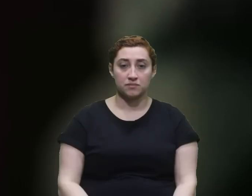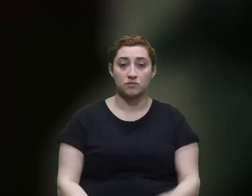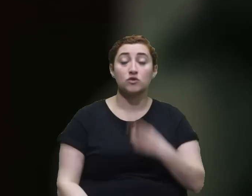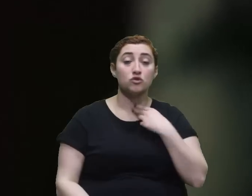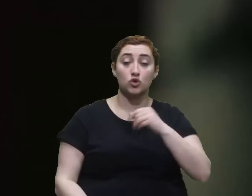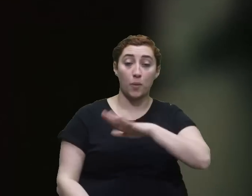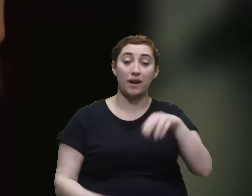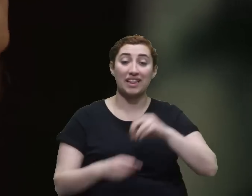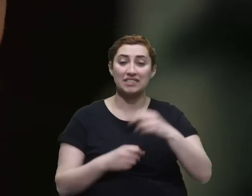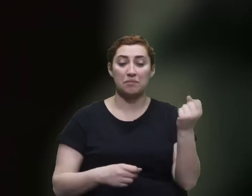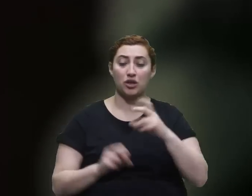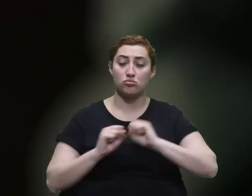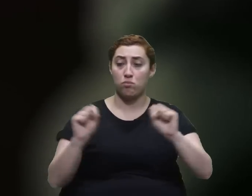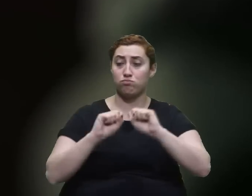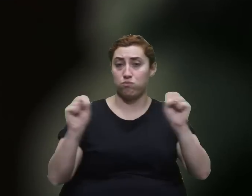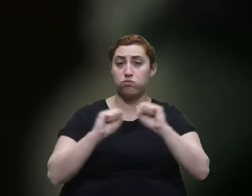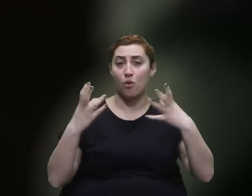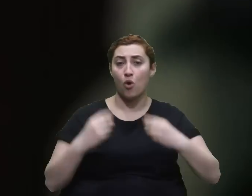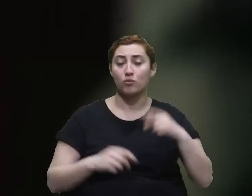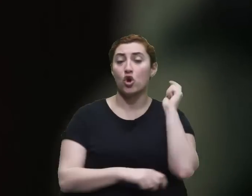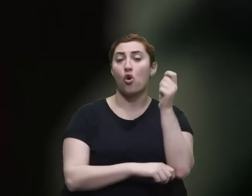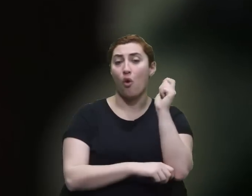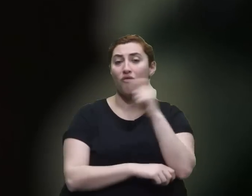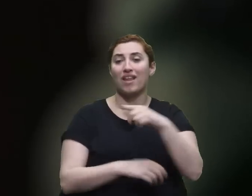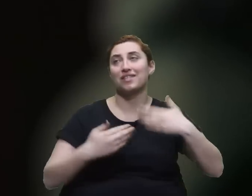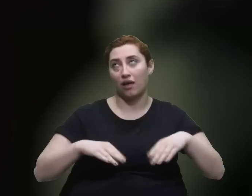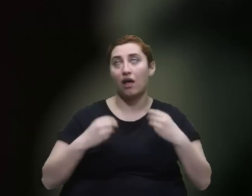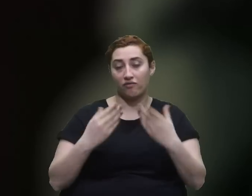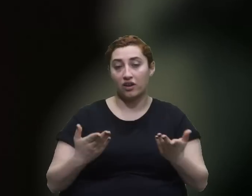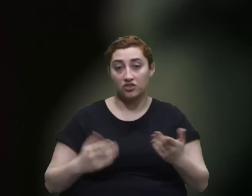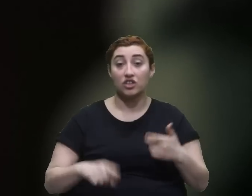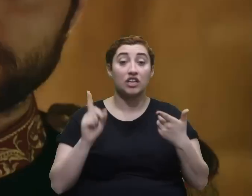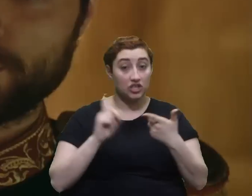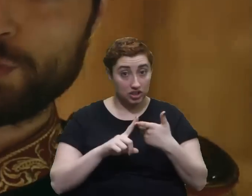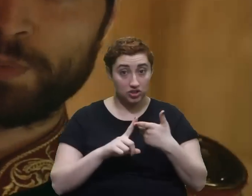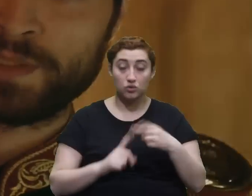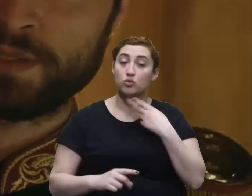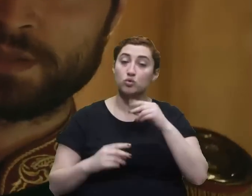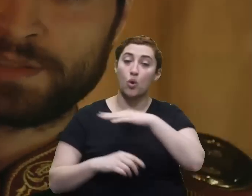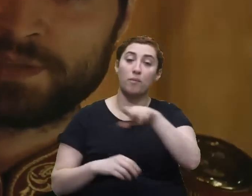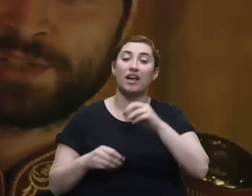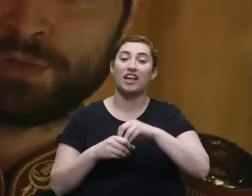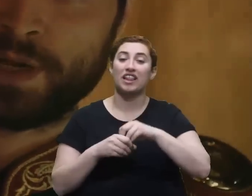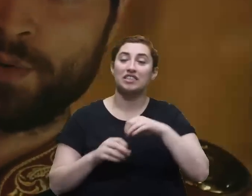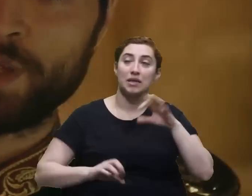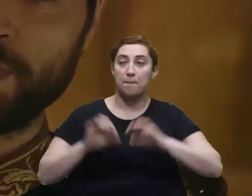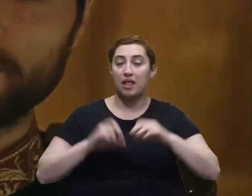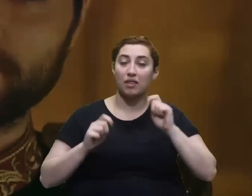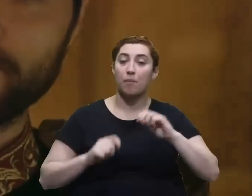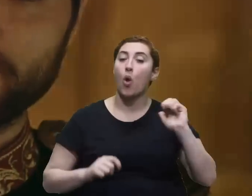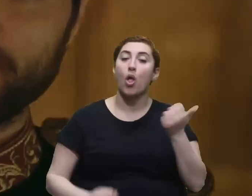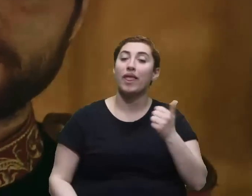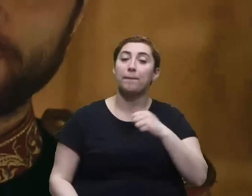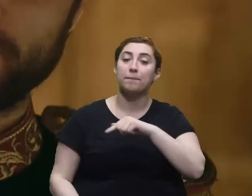Rus topraklarında birkaç tane bombanın patlaması konferansı zaten engelleyecektir. İkincisi, Rus topraklarında stratejik olarak